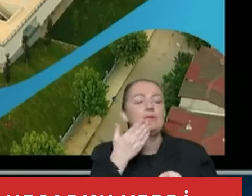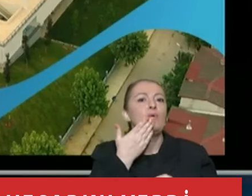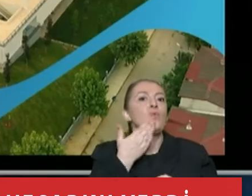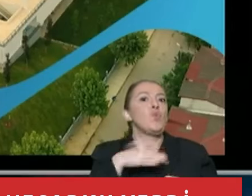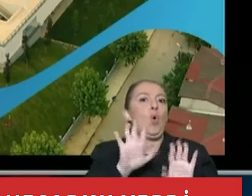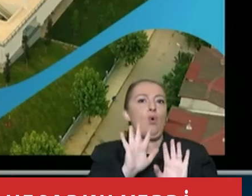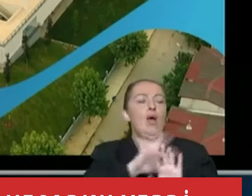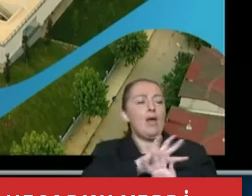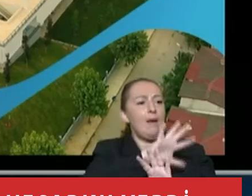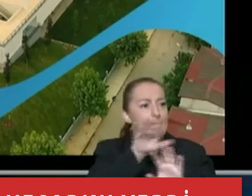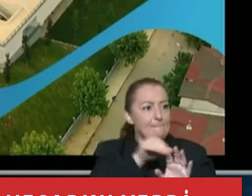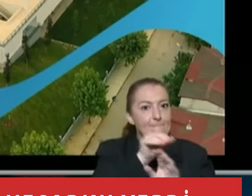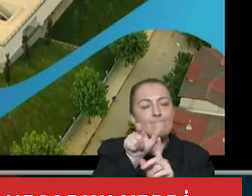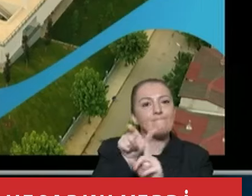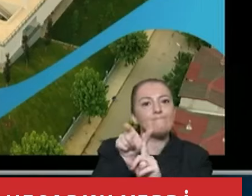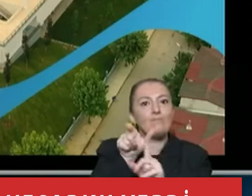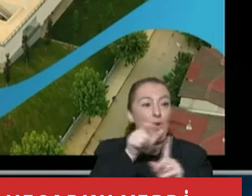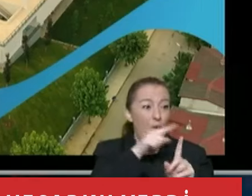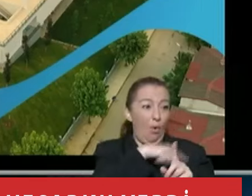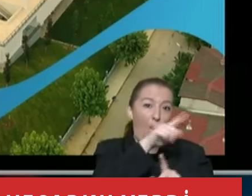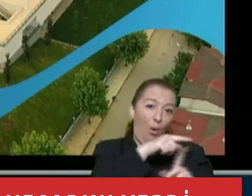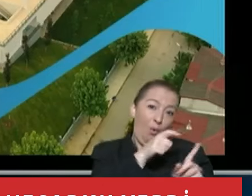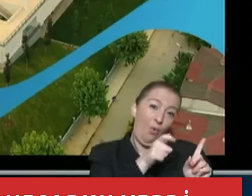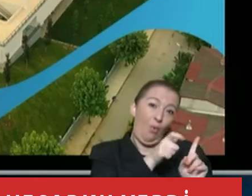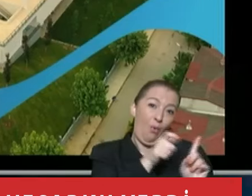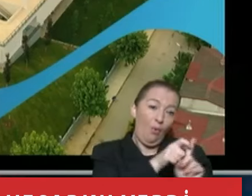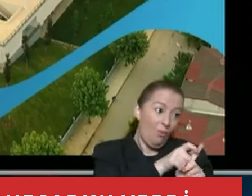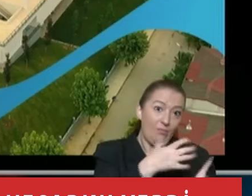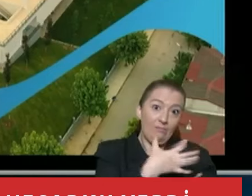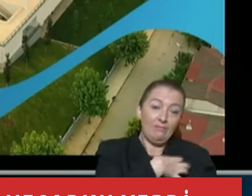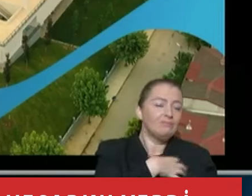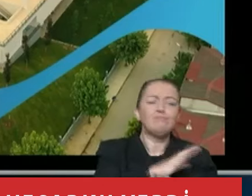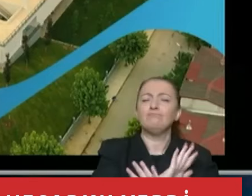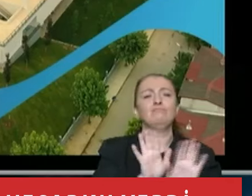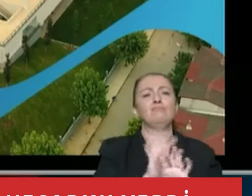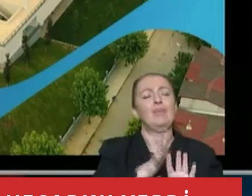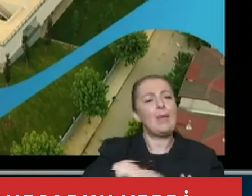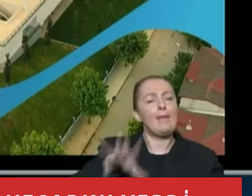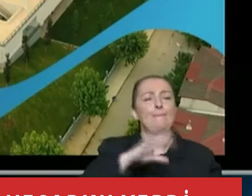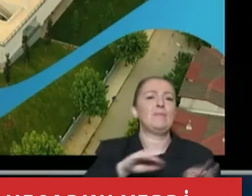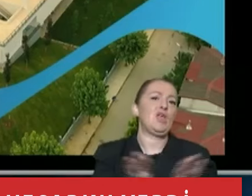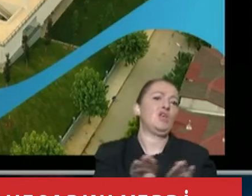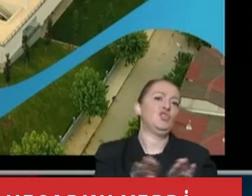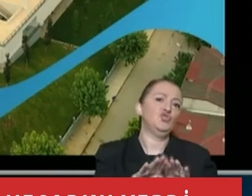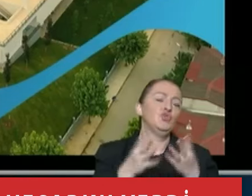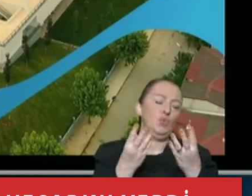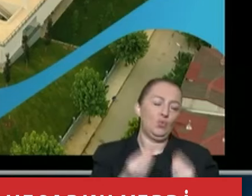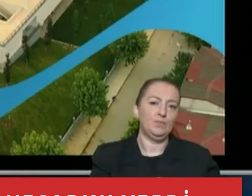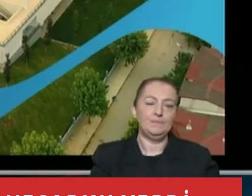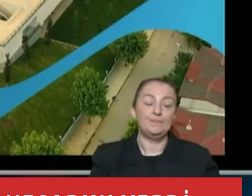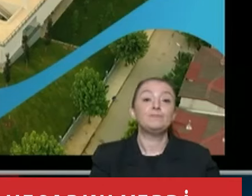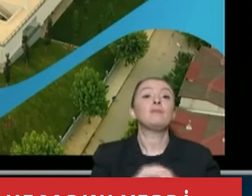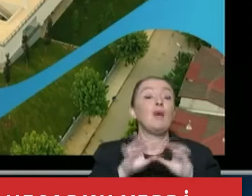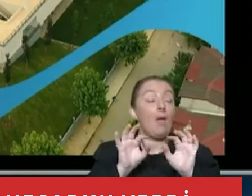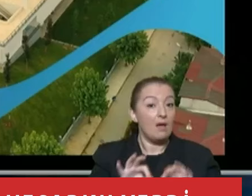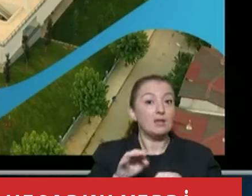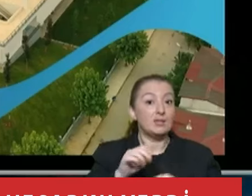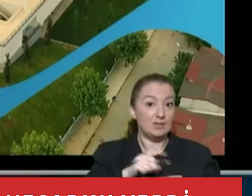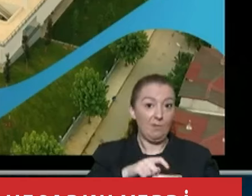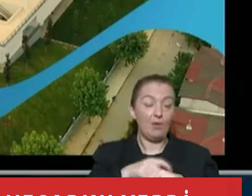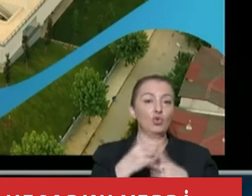koruyarak Kollama anlayışı içerisinde de olmadık olmamaya da devam edeceğiz her zaman